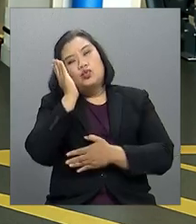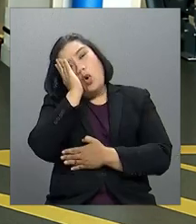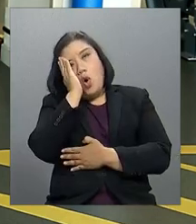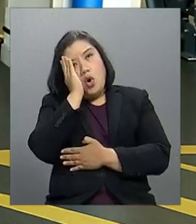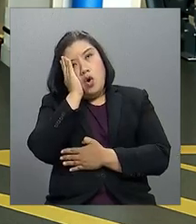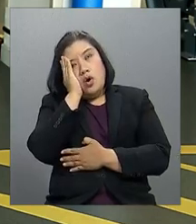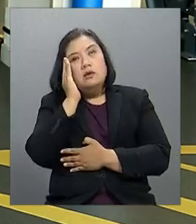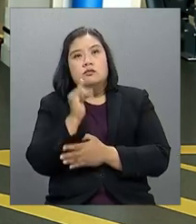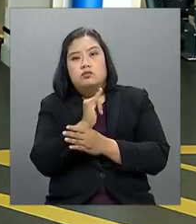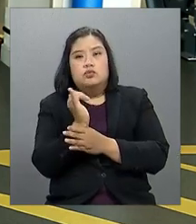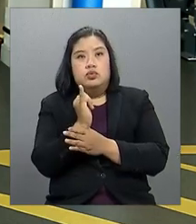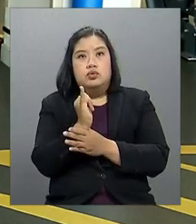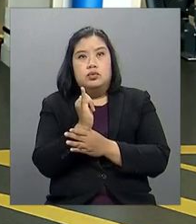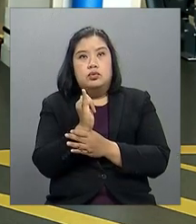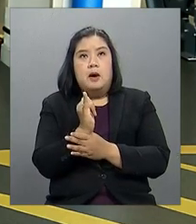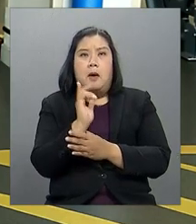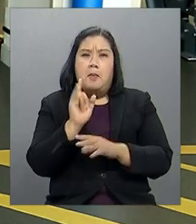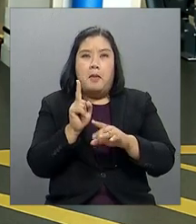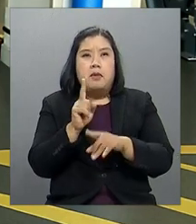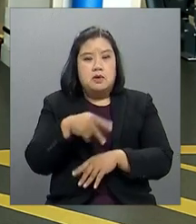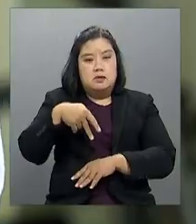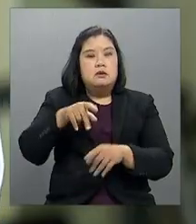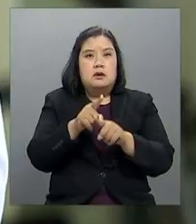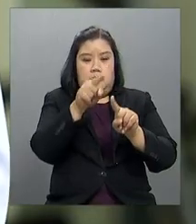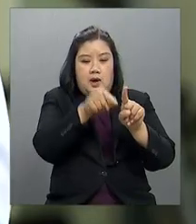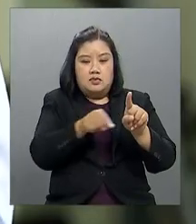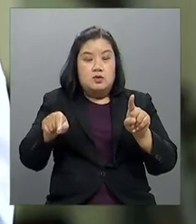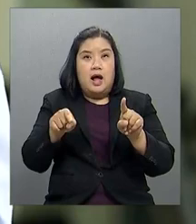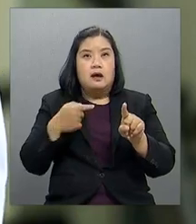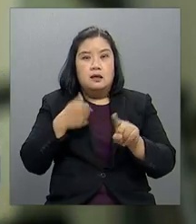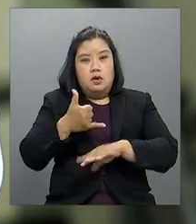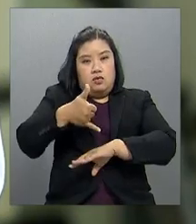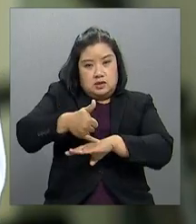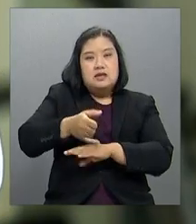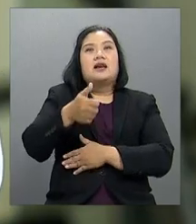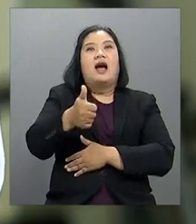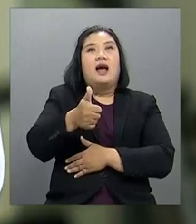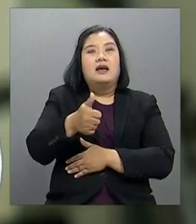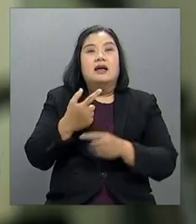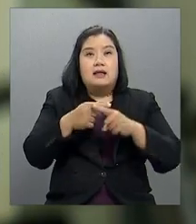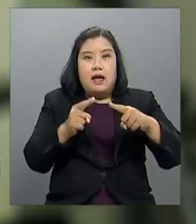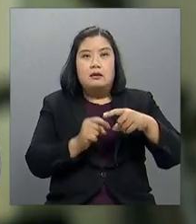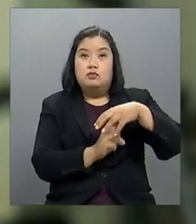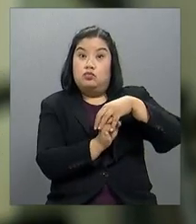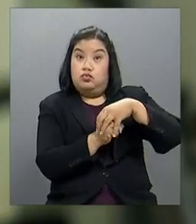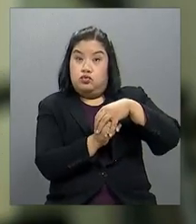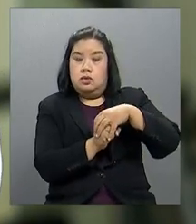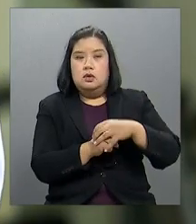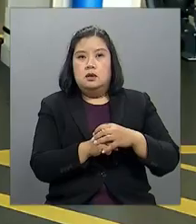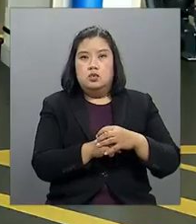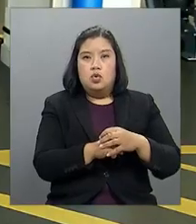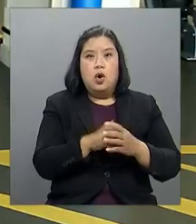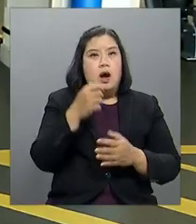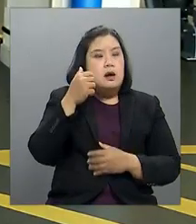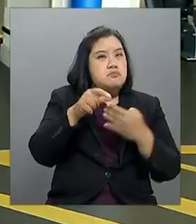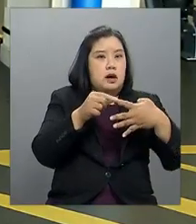ะคะแล้วก็เริ่มเพิ่มความแข็งแรงของข้อเข่าเราคาดหวังว่าในช่วง1สัปดาห์ถึง4สัปดาห์คือประมาณ1เดือน